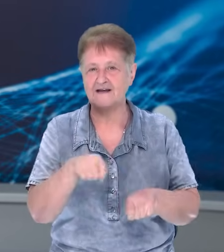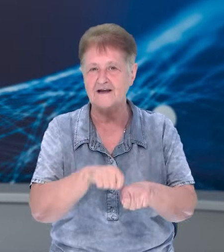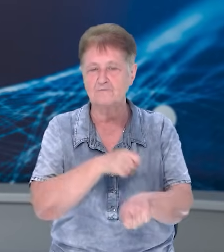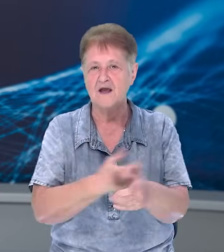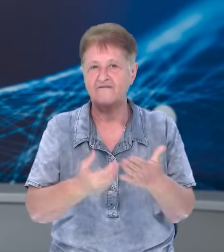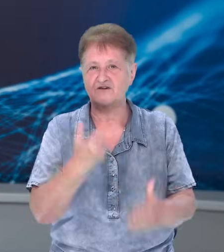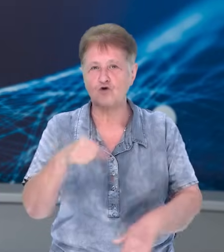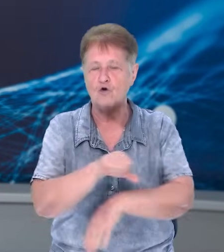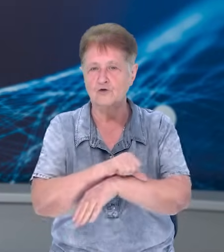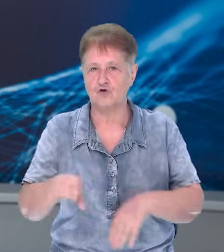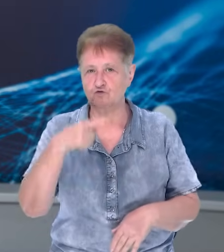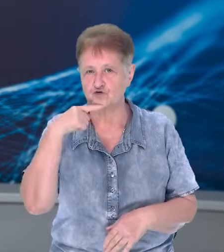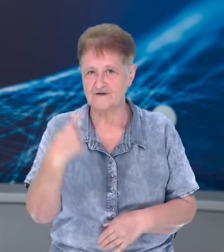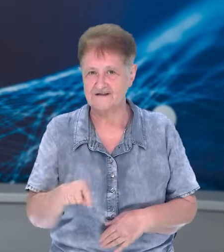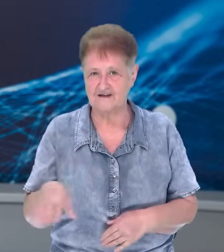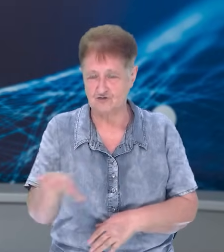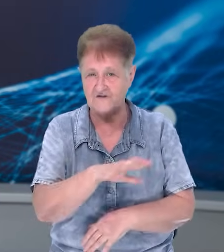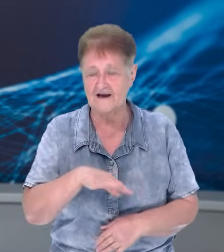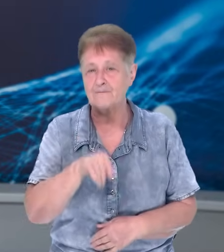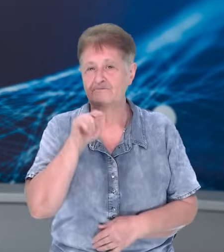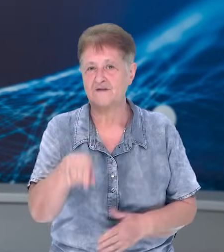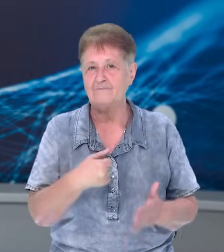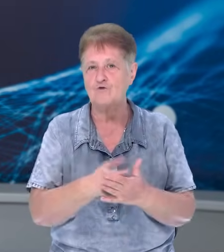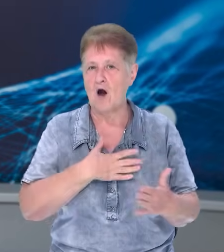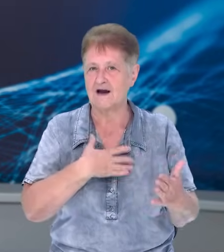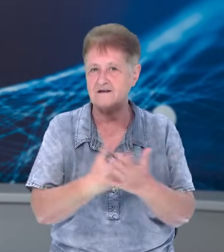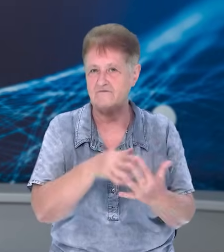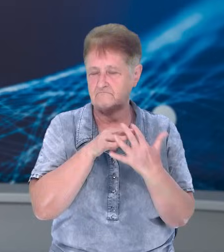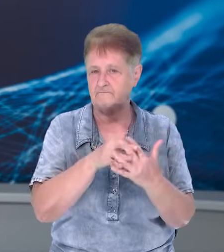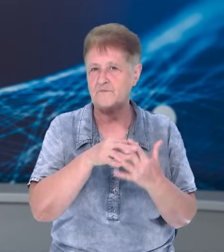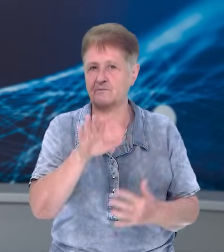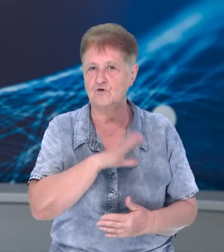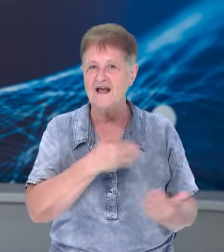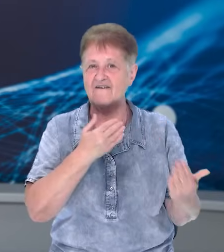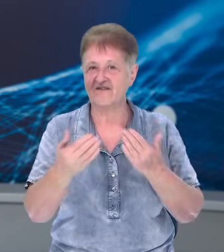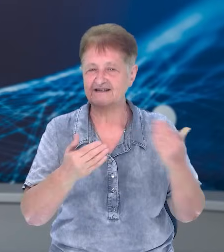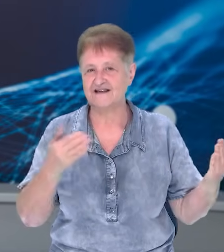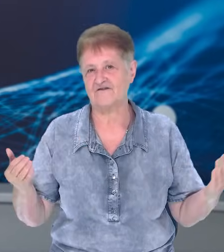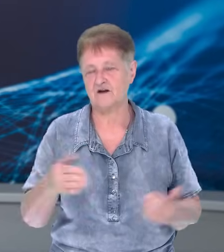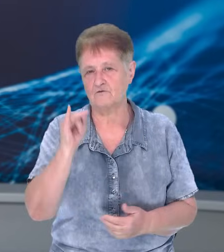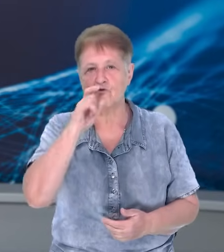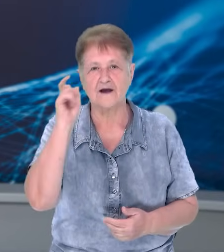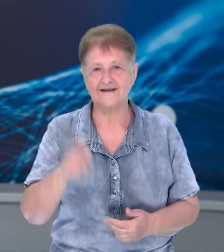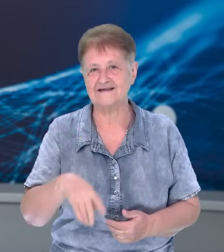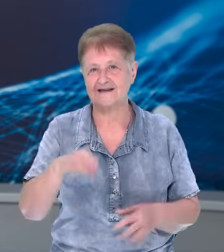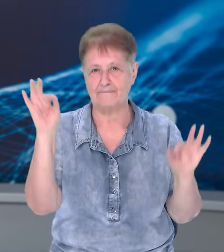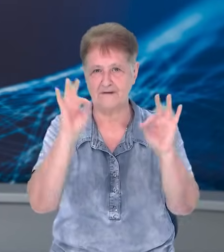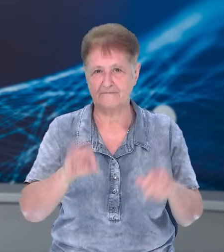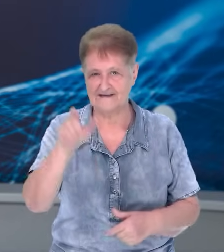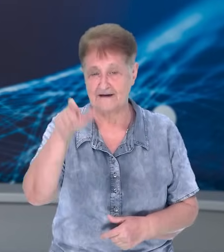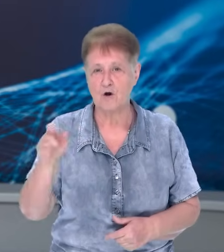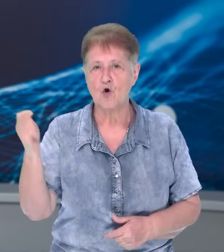кілометрів від кордону з Російською Федерацією. Там до активних бойових дій проходили виставки та івенти з українськими